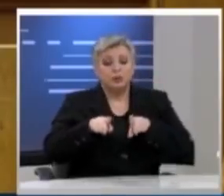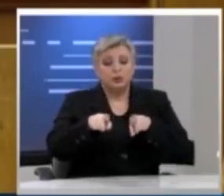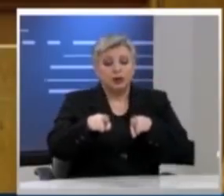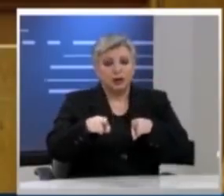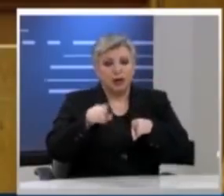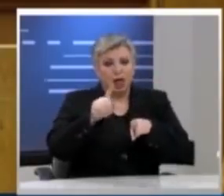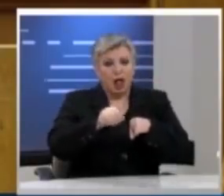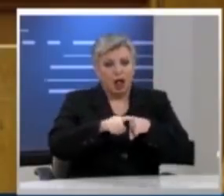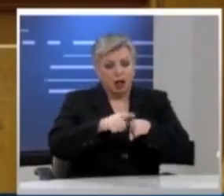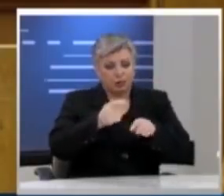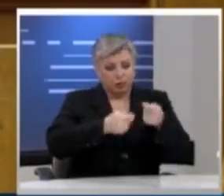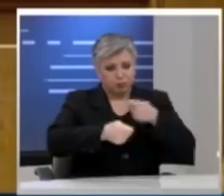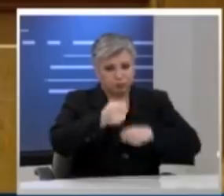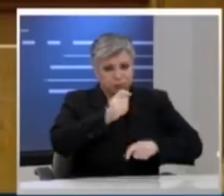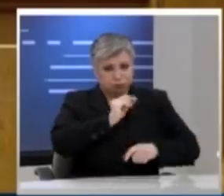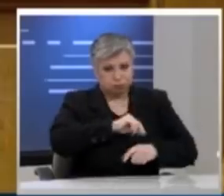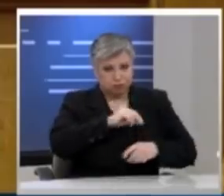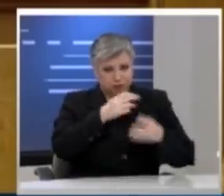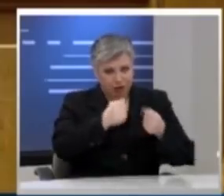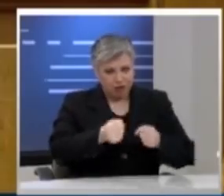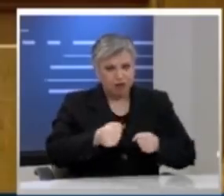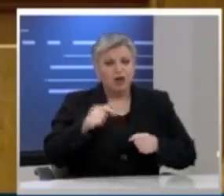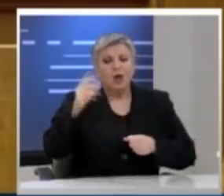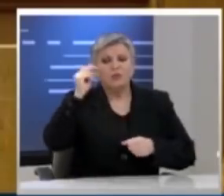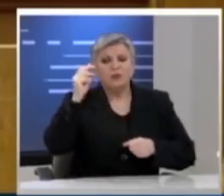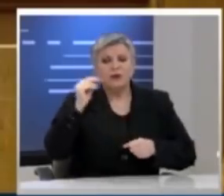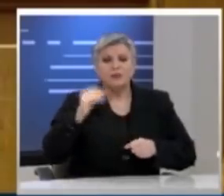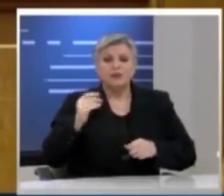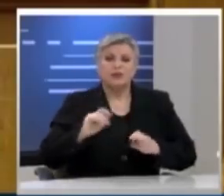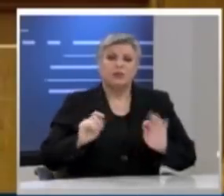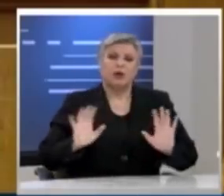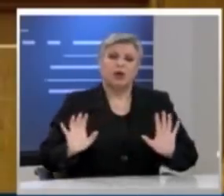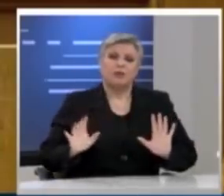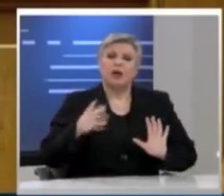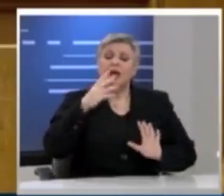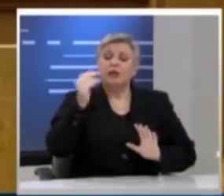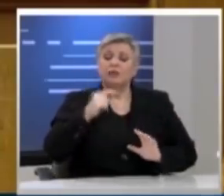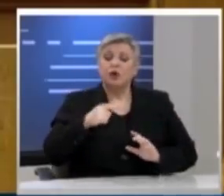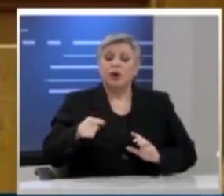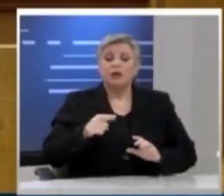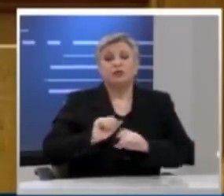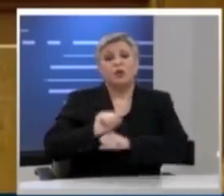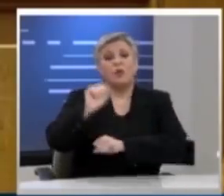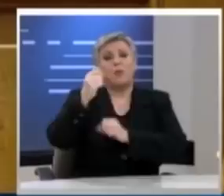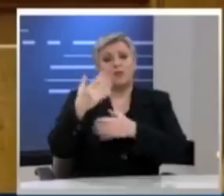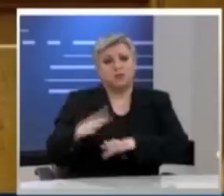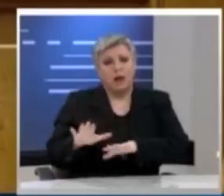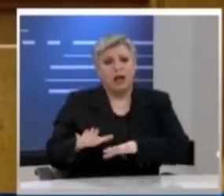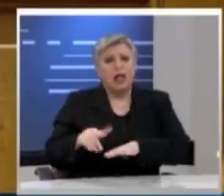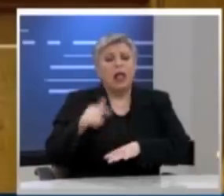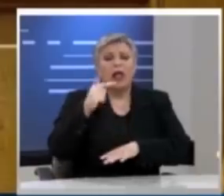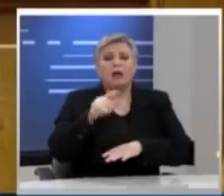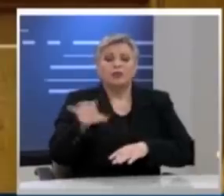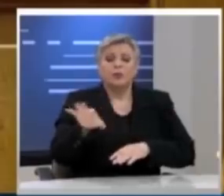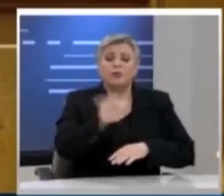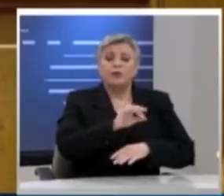σας προφανώς γ αυτό παίρνετε πρακτικά μέτρα για την αποσύνδεση του πτυχίου από το επάγγελμα από διάθεση εναντίωση στην